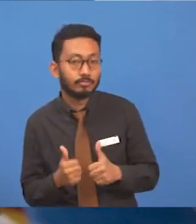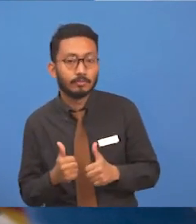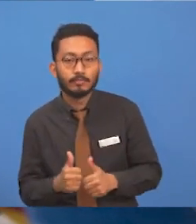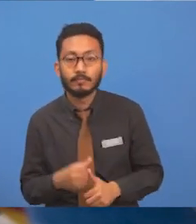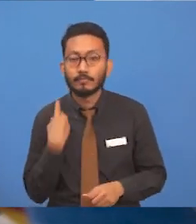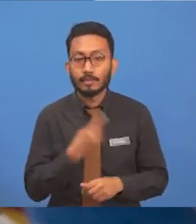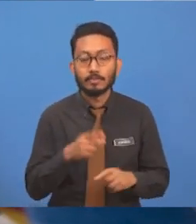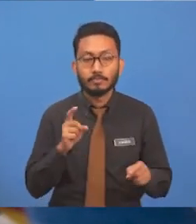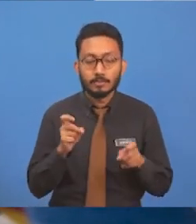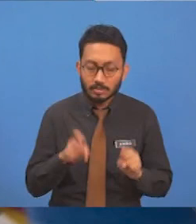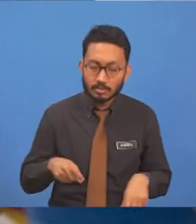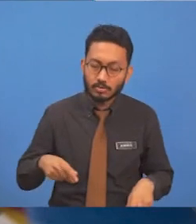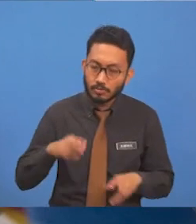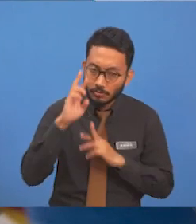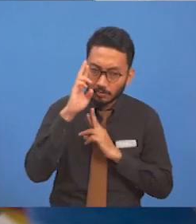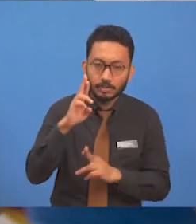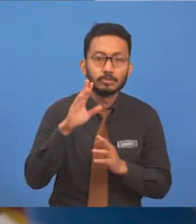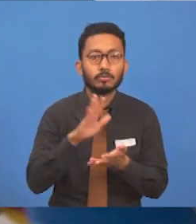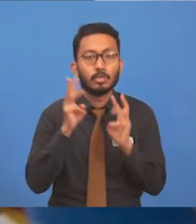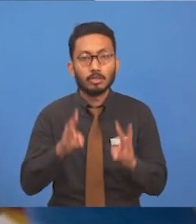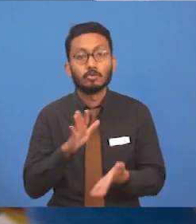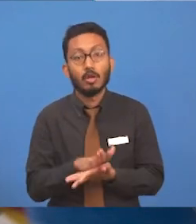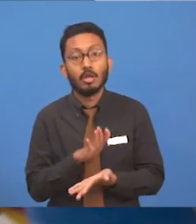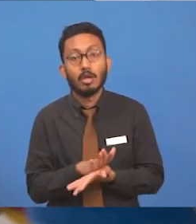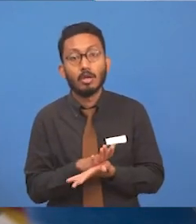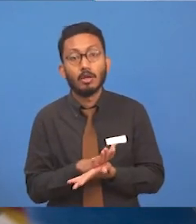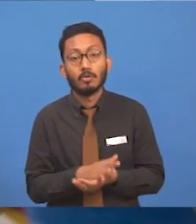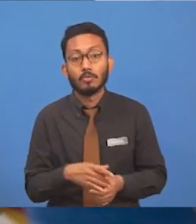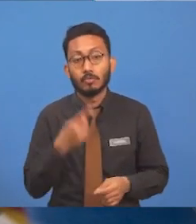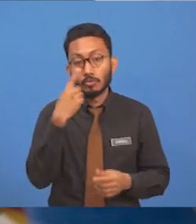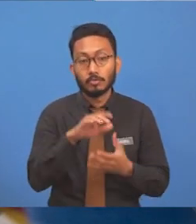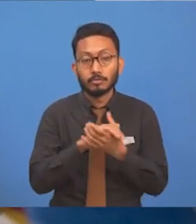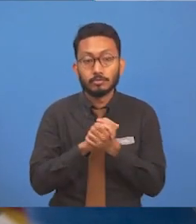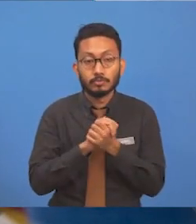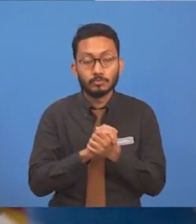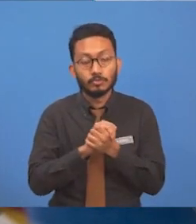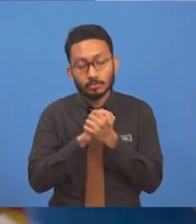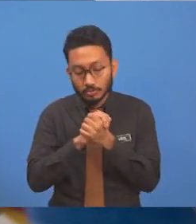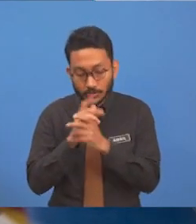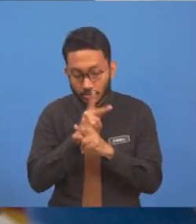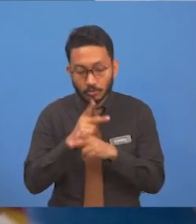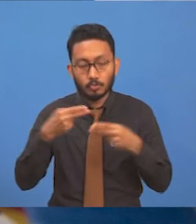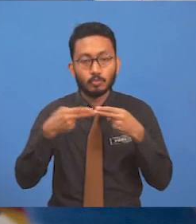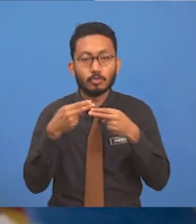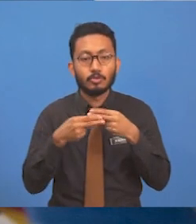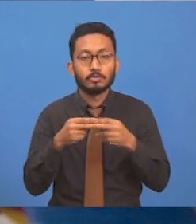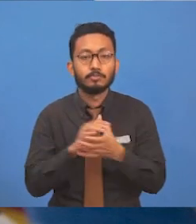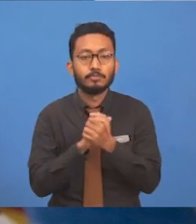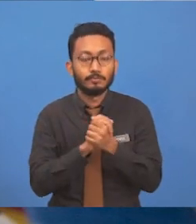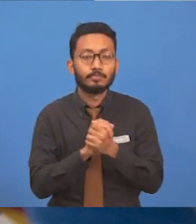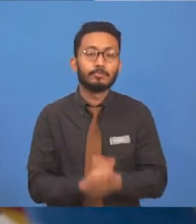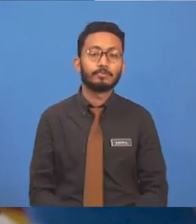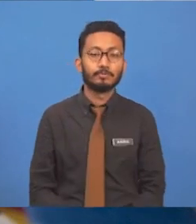peduli menghormati warga sekolah untuk menjalinkan hubungan yang mesra dan harmonis serta